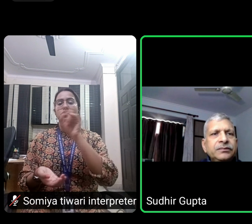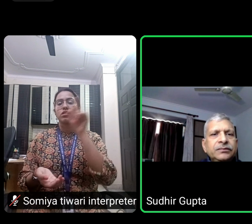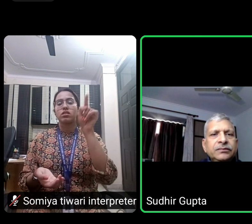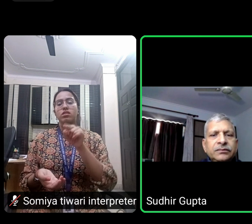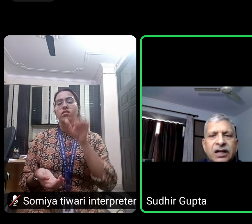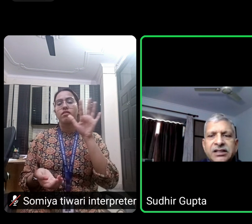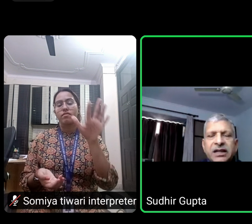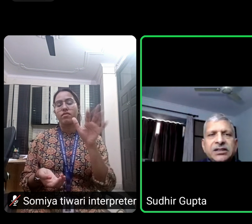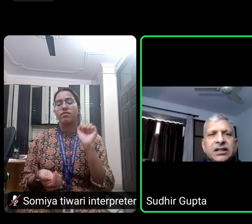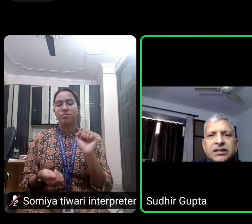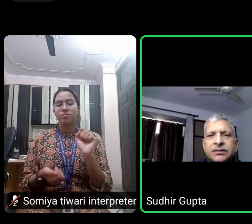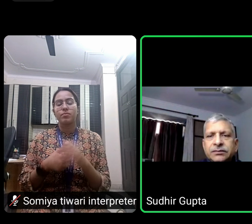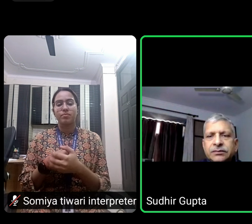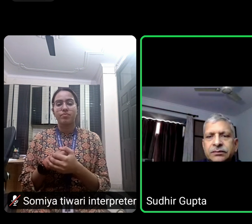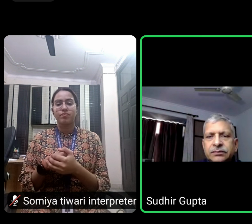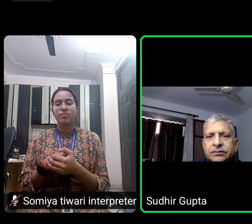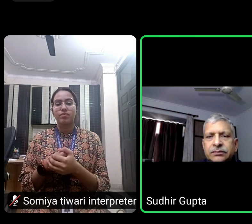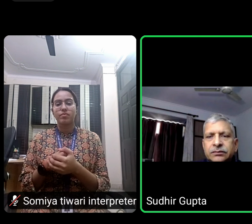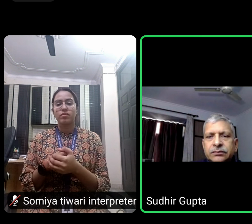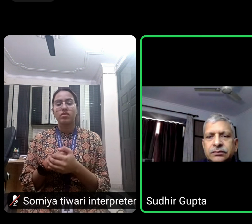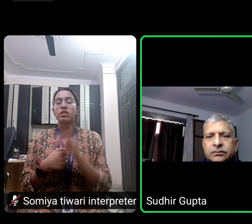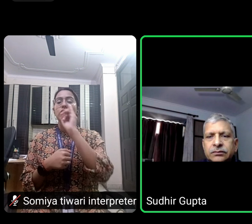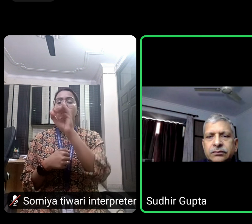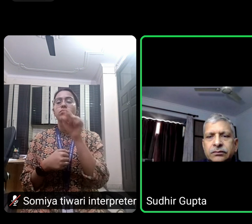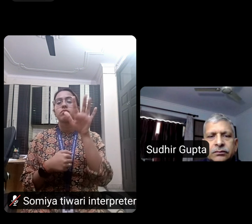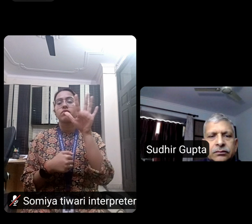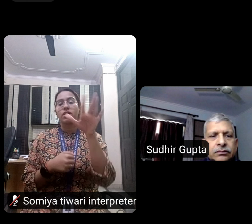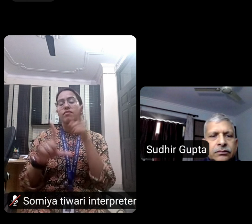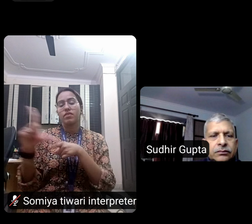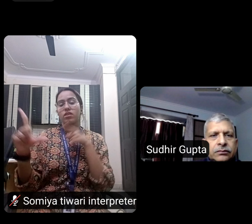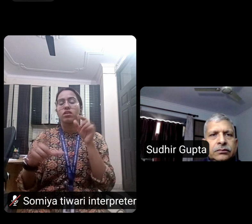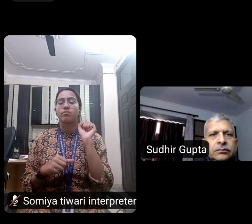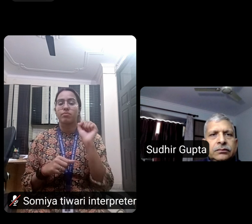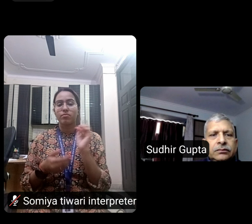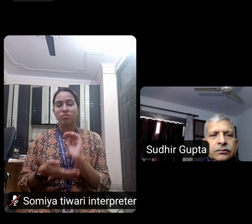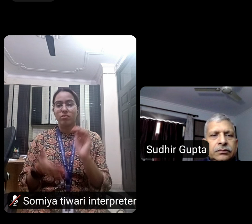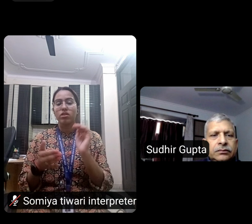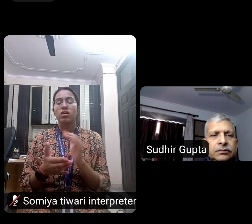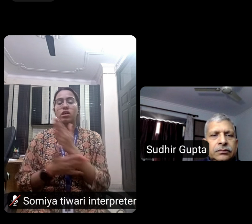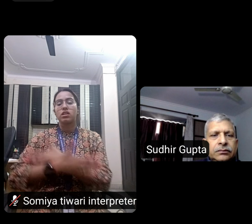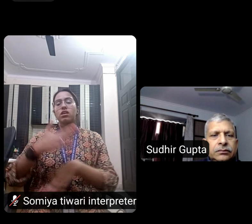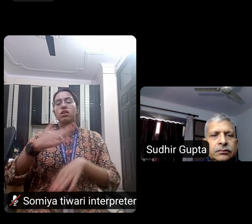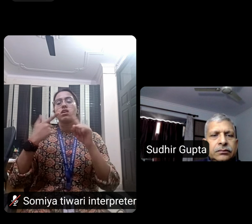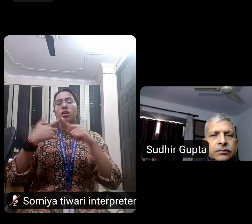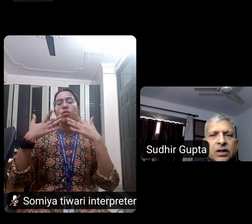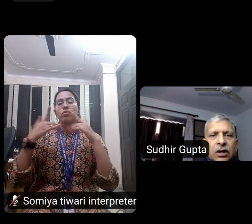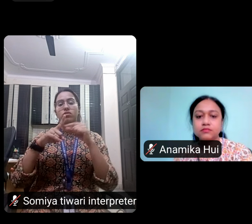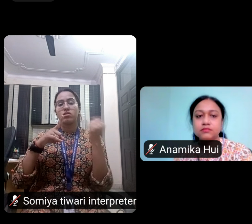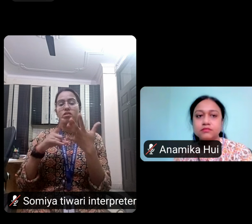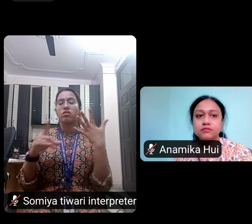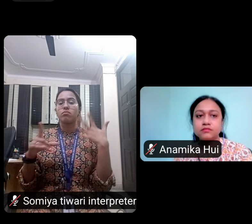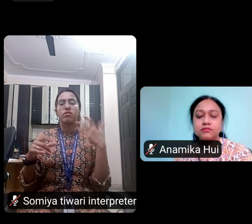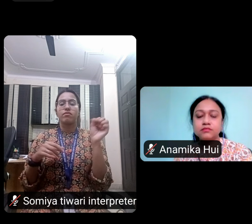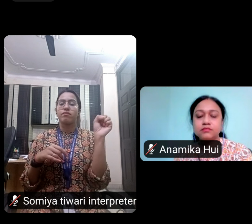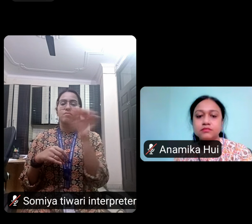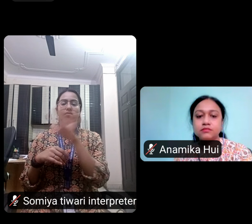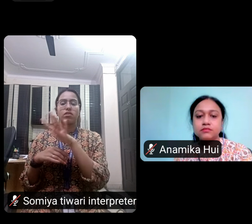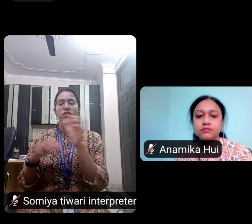ओके। हाँ जी, हाँ जी, हाँ हाँ, और जी। सार्थक से जुड़े मुझे 5 मंथ्स हो गए हैं सर,